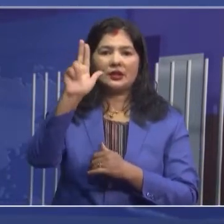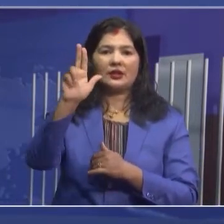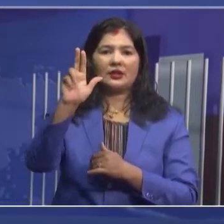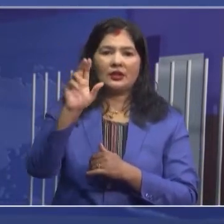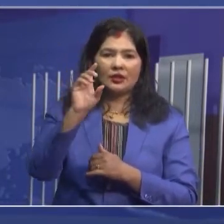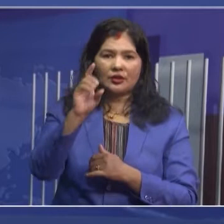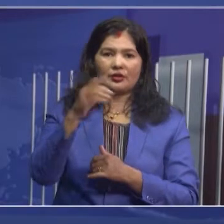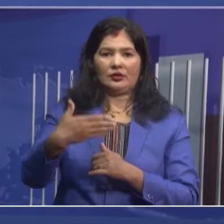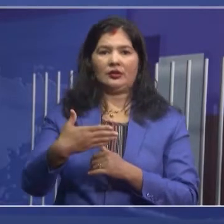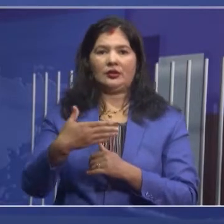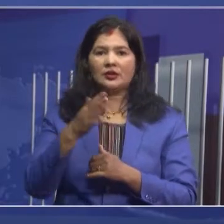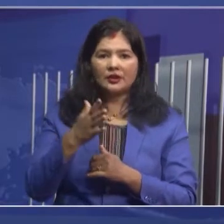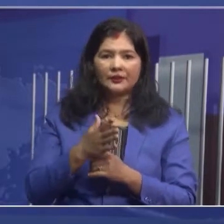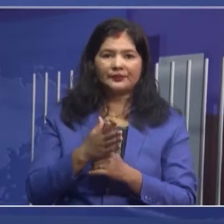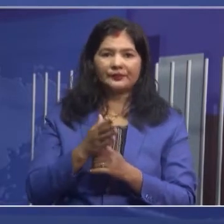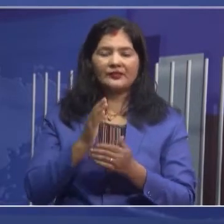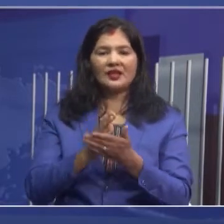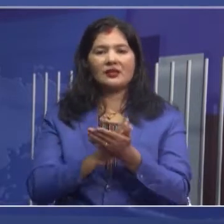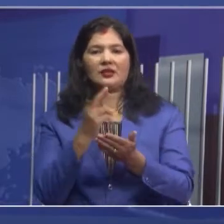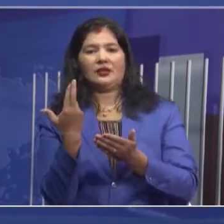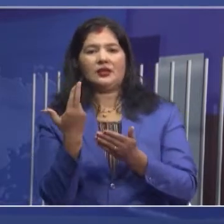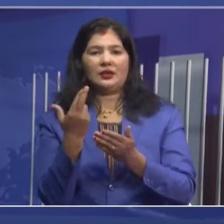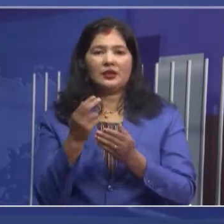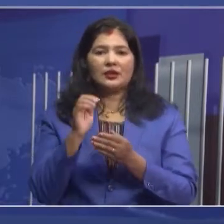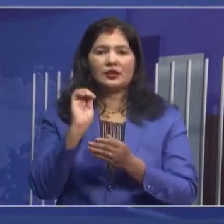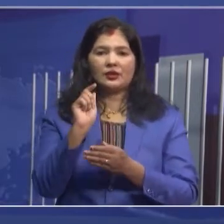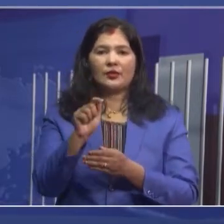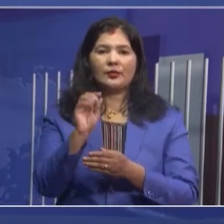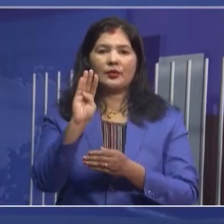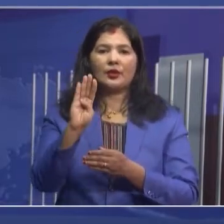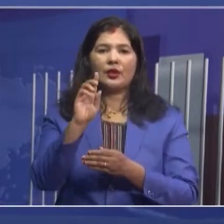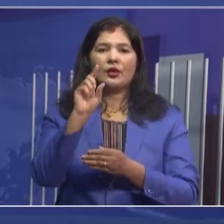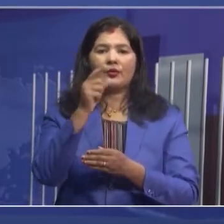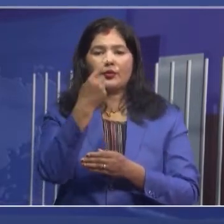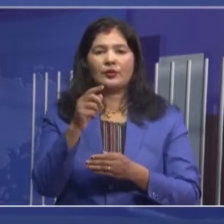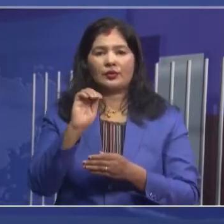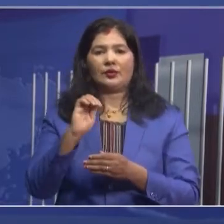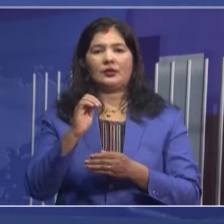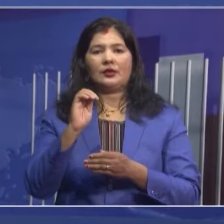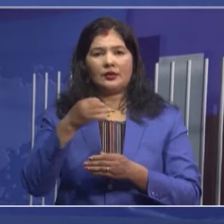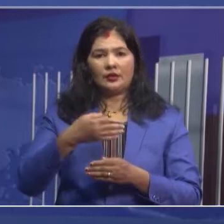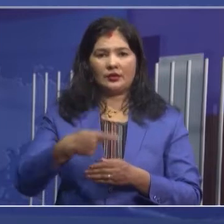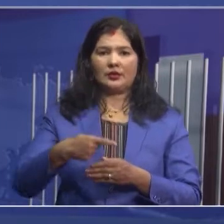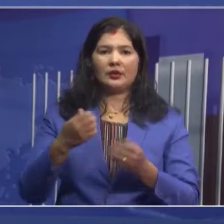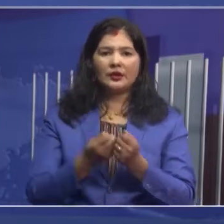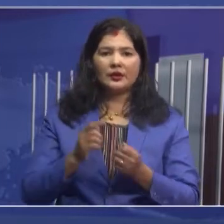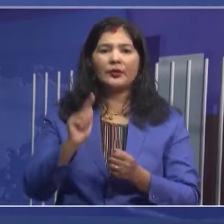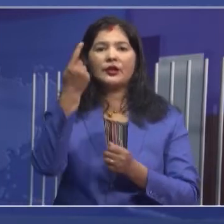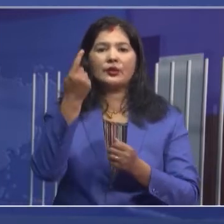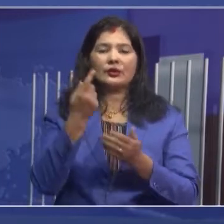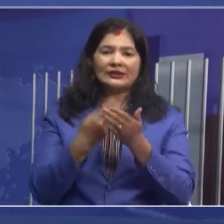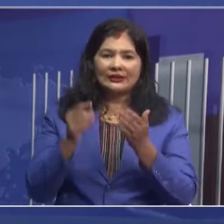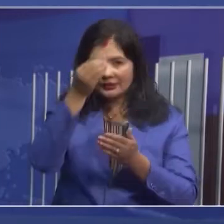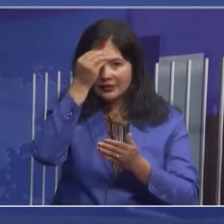अनेक सांस्कृतिक बिम्बलाई कसरी सम्बोधन गर्ने? आजको समाचारमा दशैंको पहिलो दिन घटस्थापना र